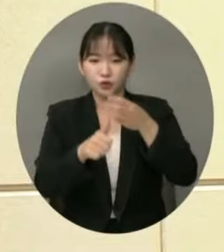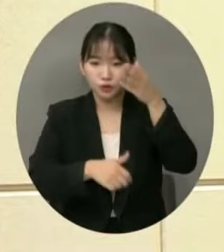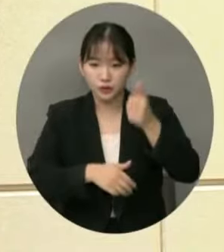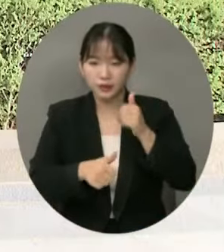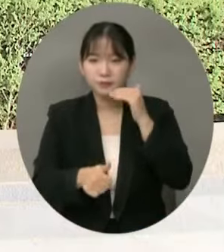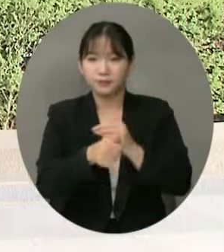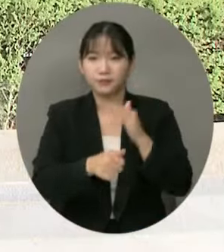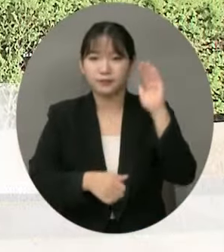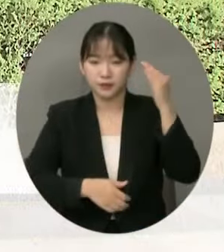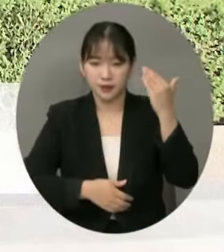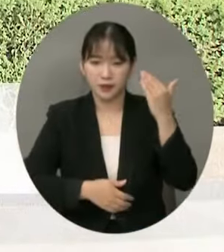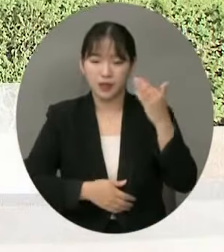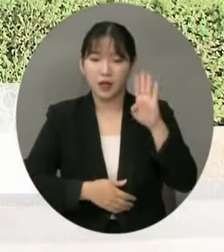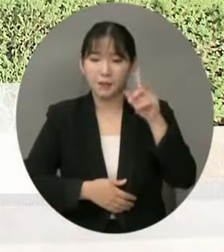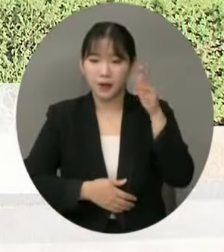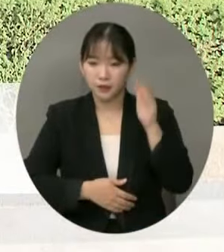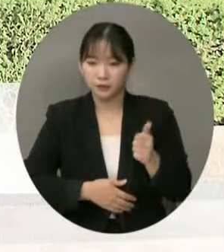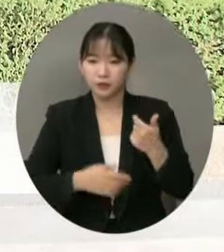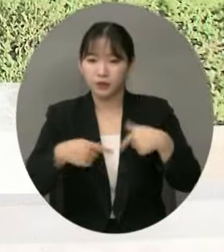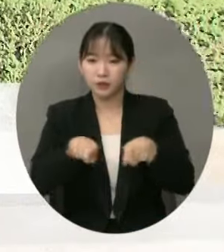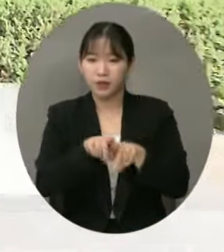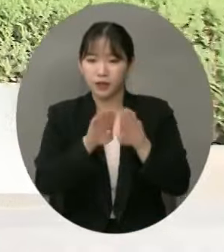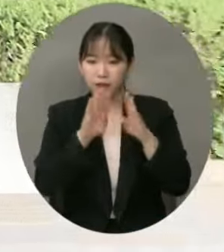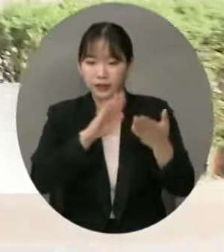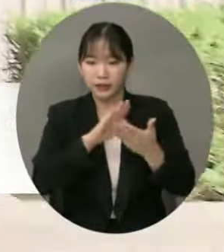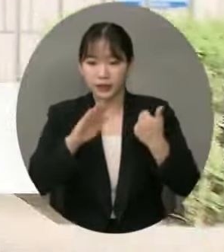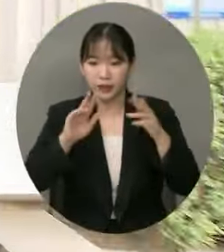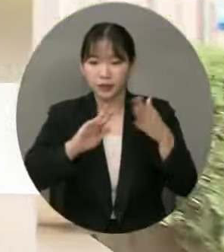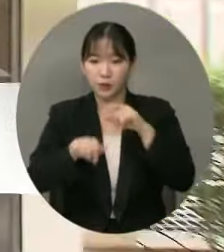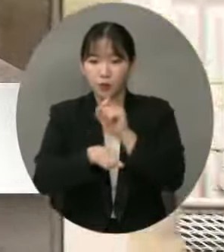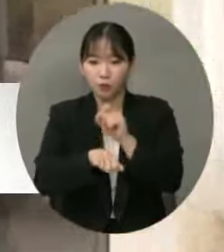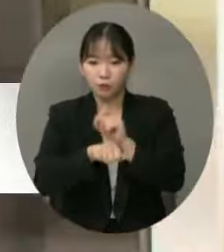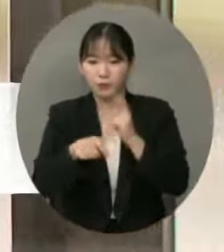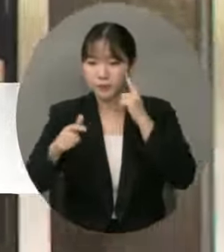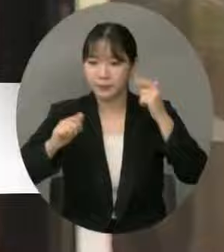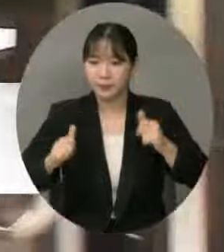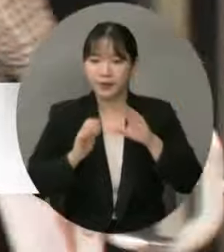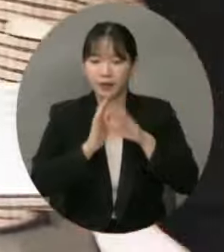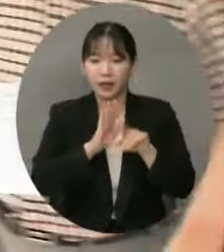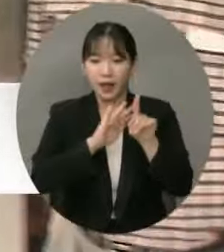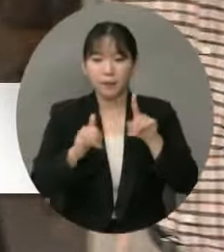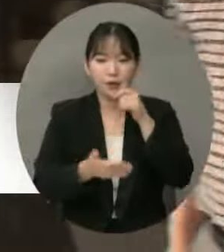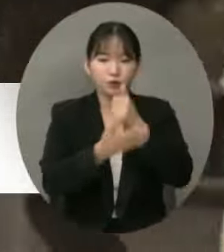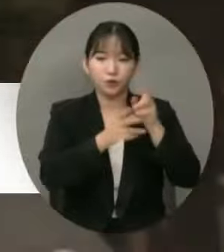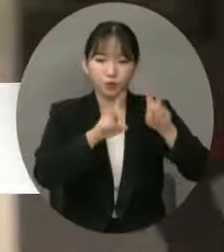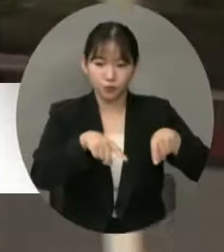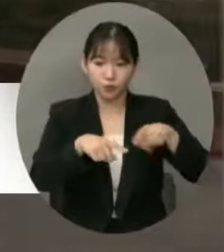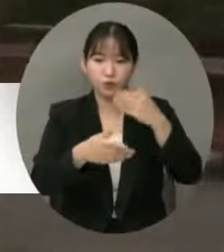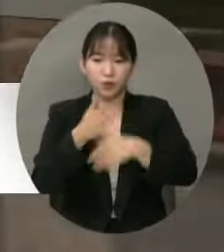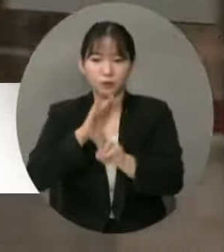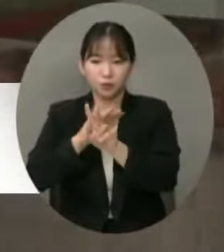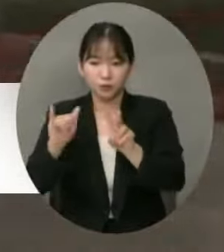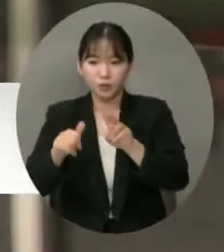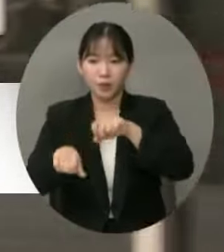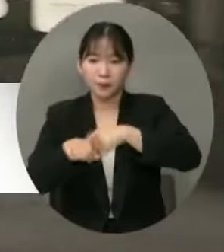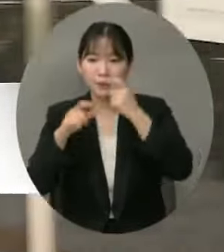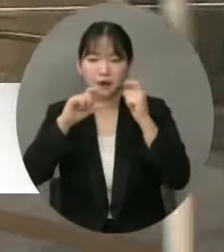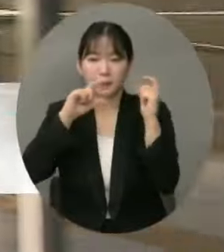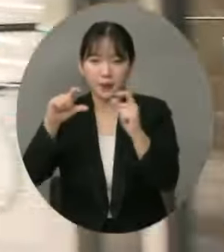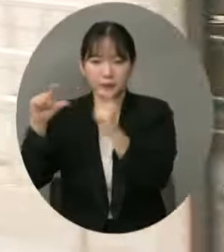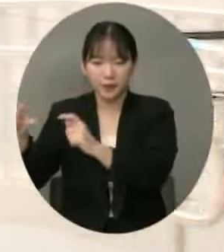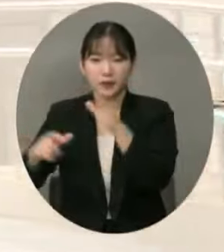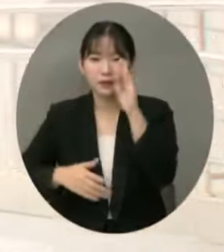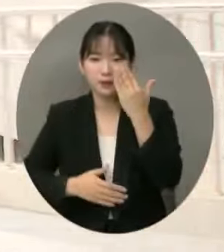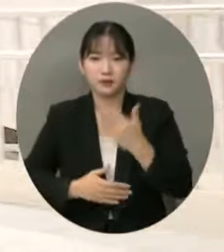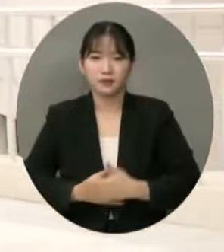됩니다 한편 박수와 함께 열린 전현직 공무원 등의 항소심에서 한 명은 무죄 나머지 두 명은 벌금형이 각각